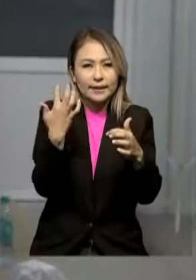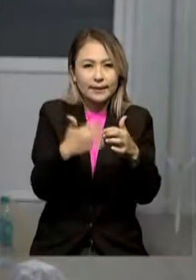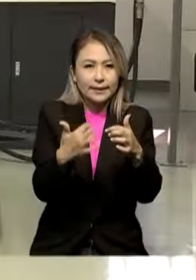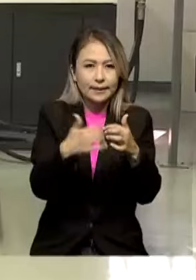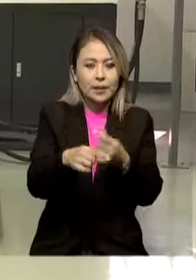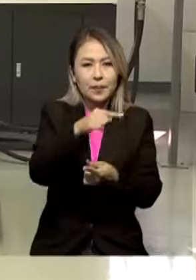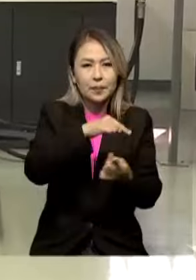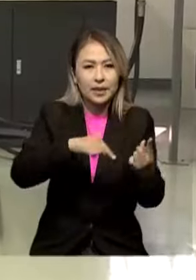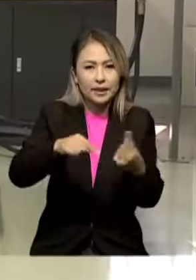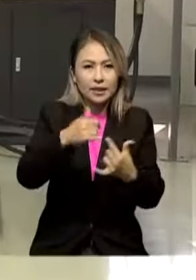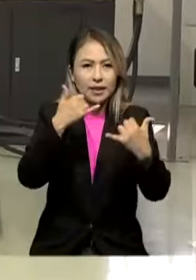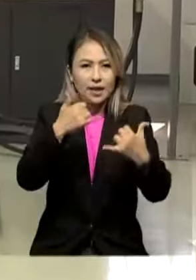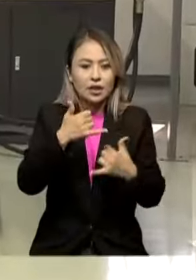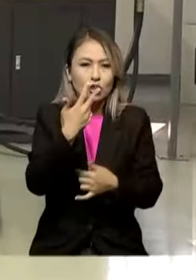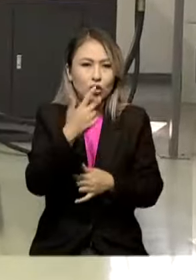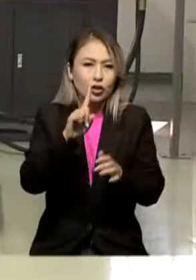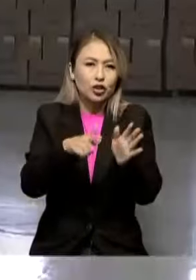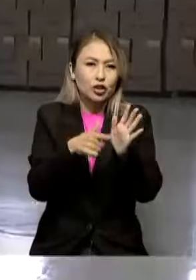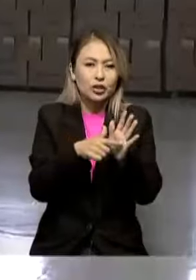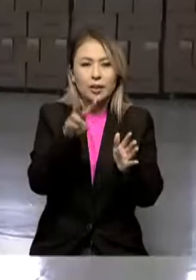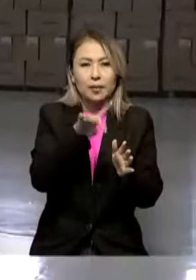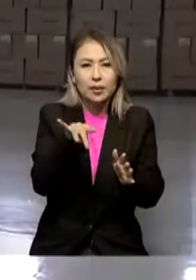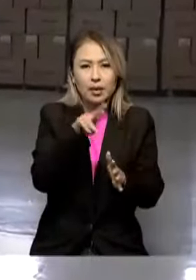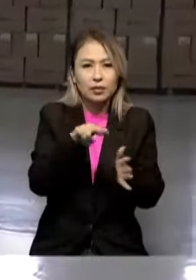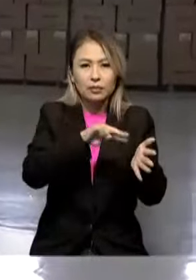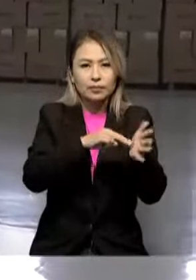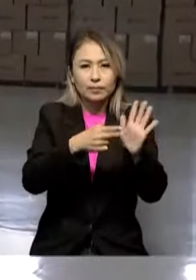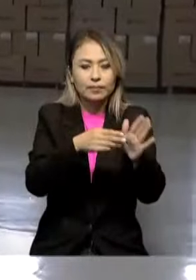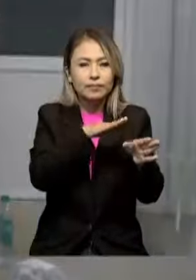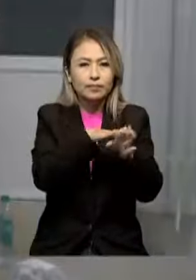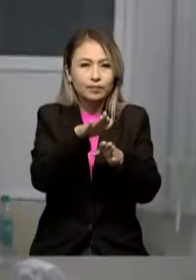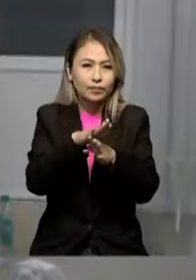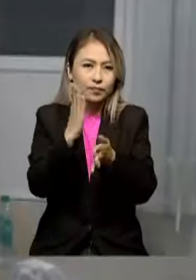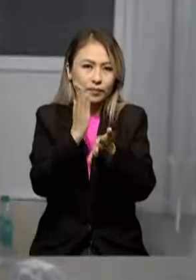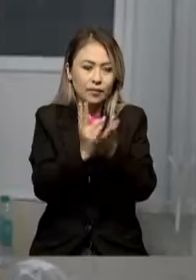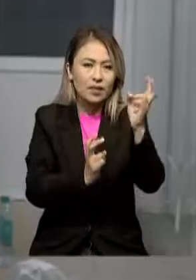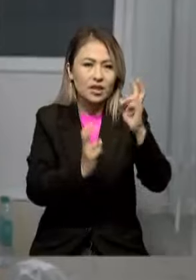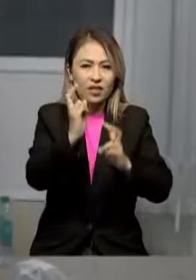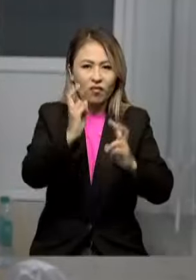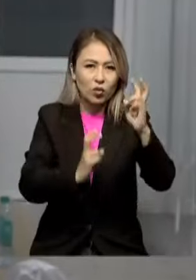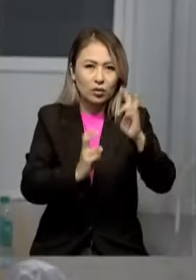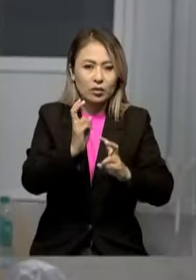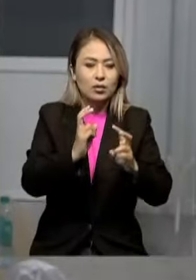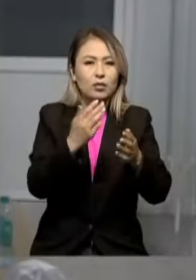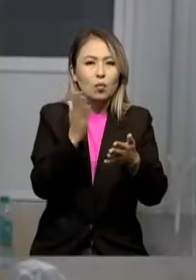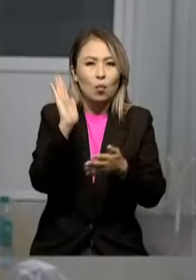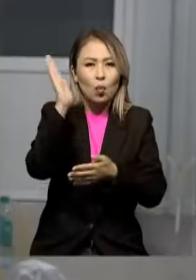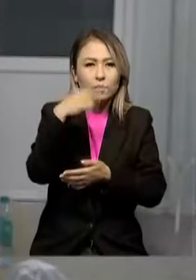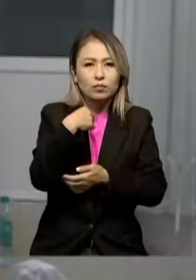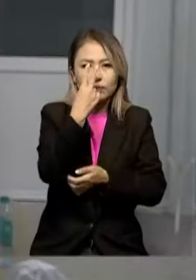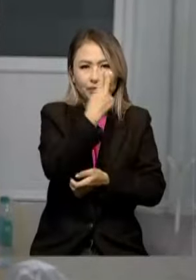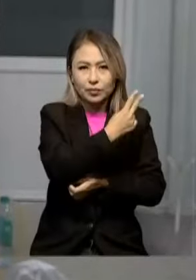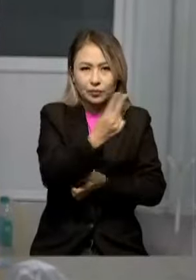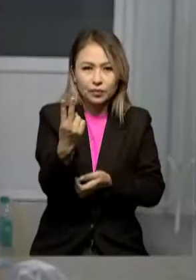дамытуға қатысты. Қазірдің өзінде біз 3-7 миллиард теңгеге жобалар жүзеге асырып жатырмыз. Зауыттың жаңағы болашағын көріп отырмыз.